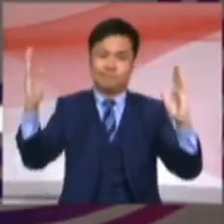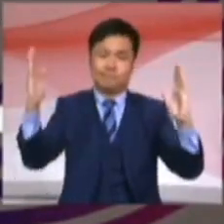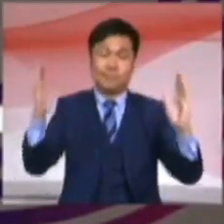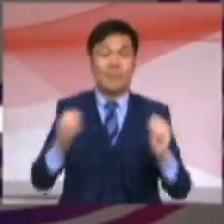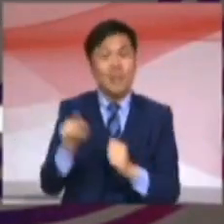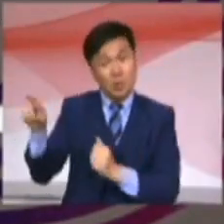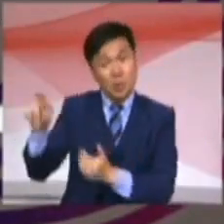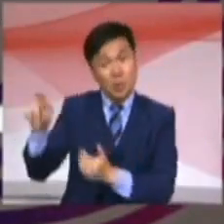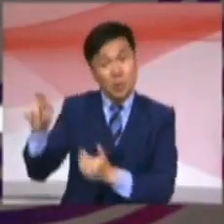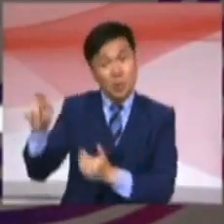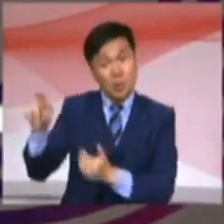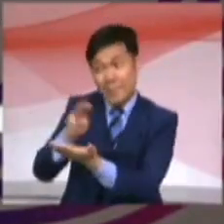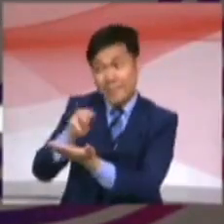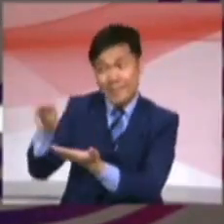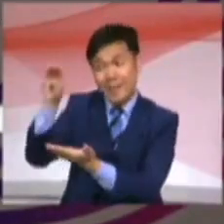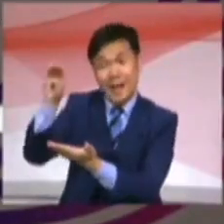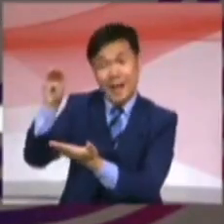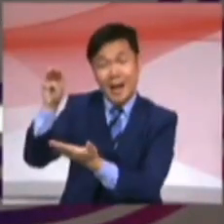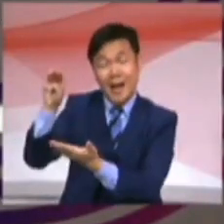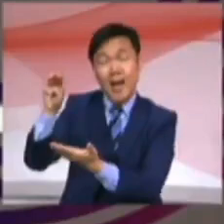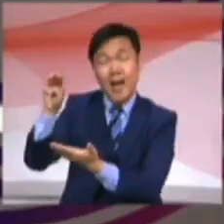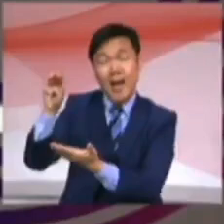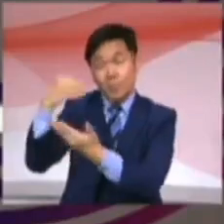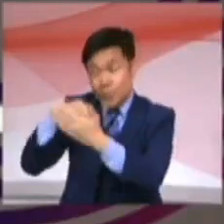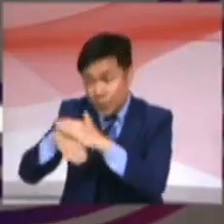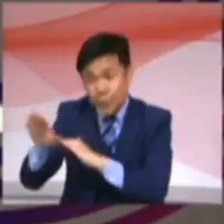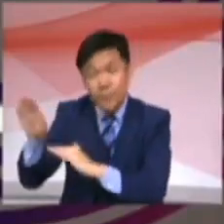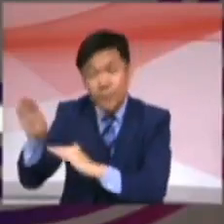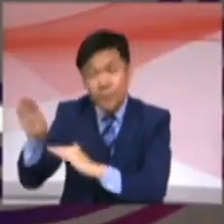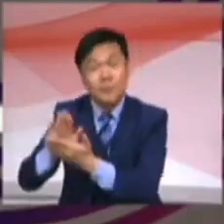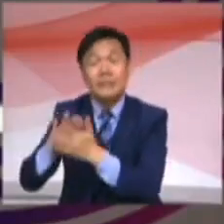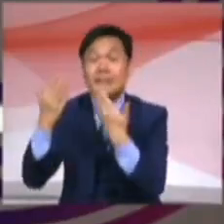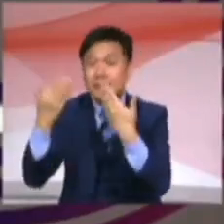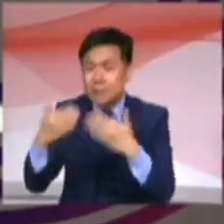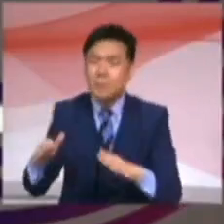akan hadir ke sekolah sejurus selepas cuti pertengahan penggal.